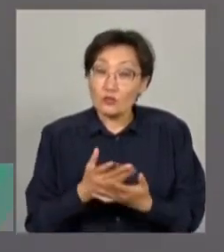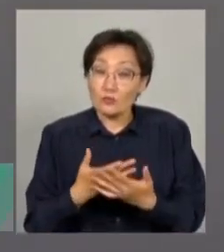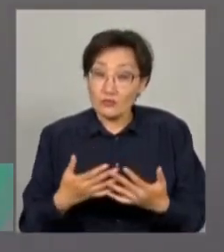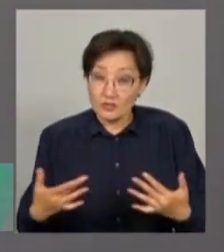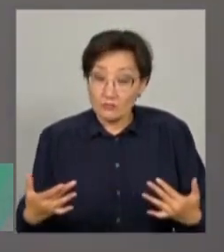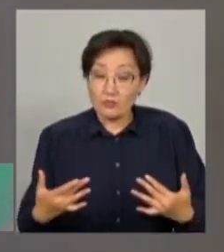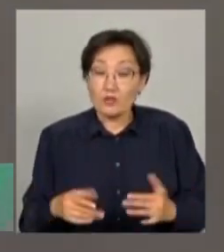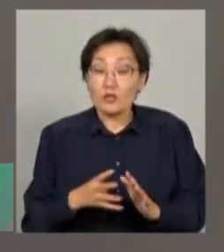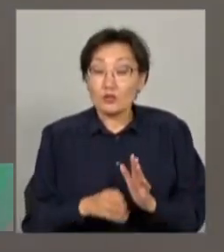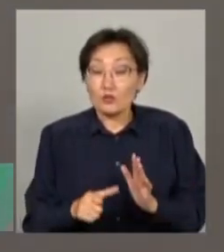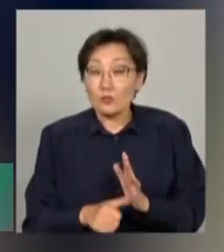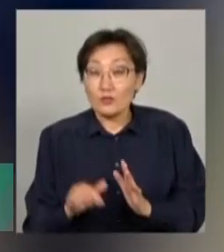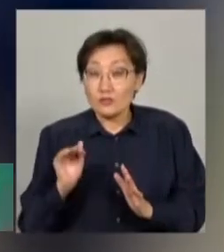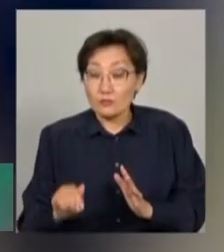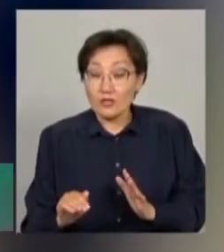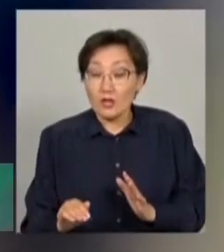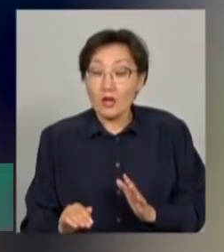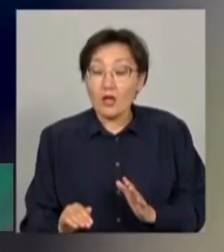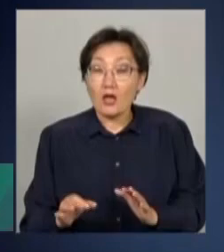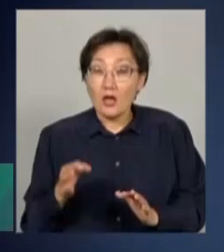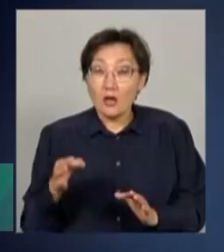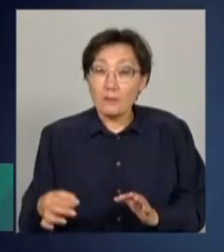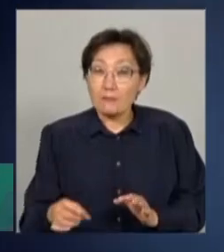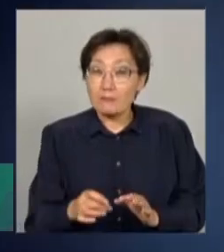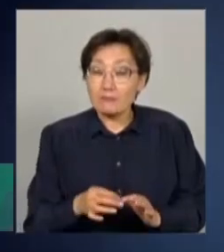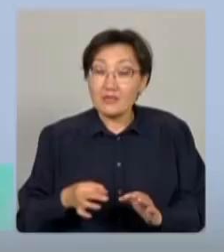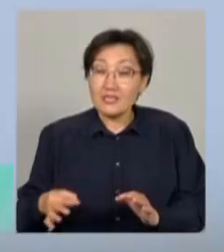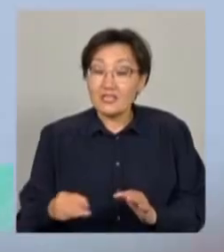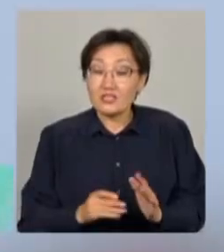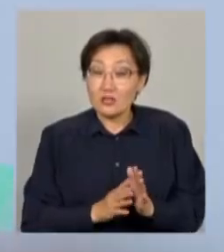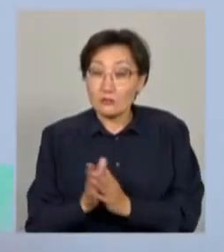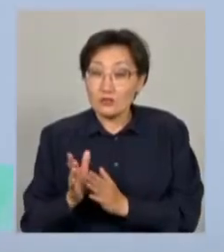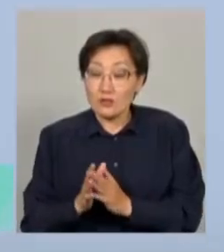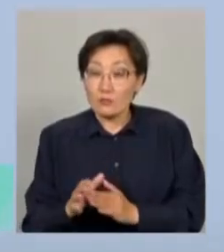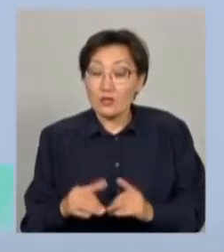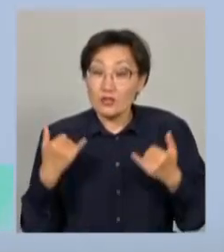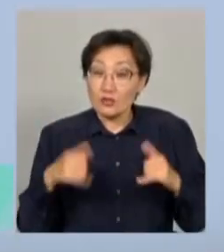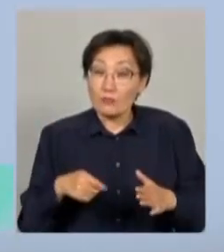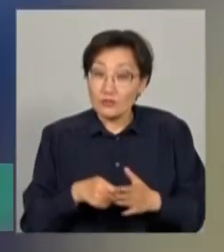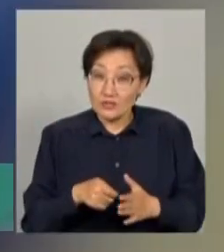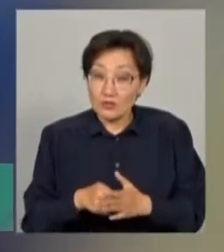дақылдар, 960 мың гектарға майлы дақылдар, 353 мың гектарға мал азығын,